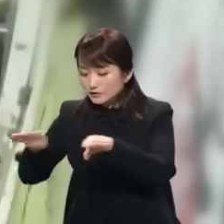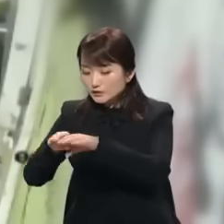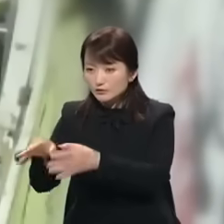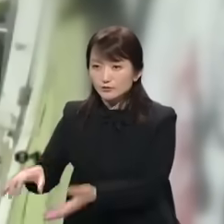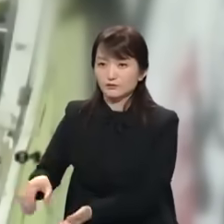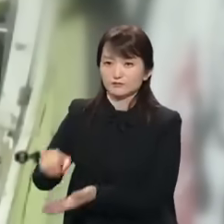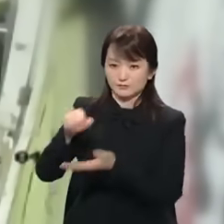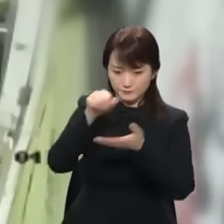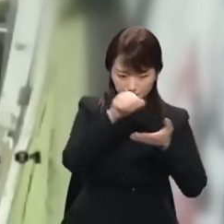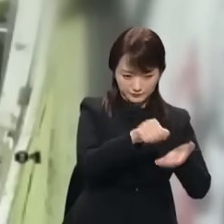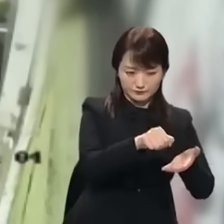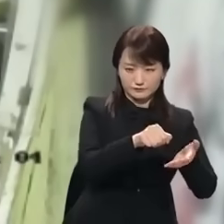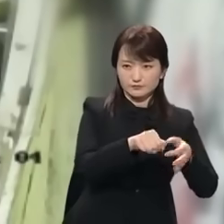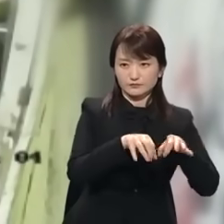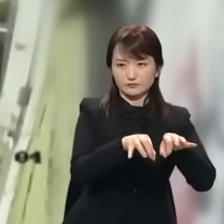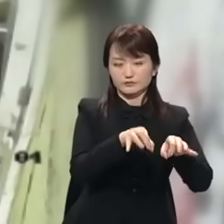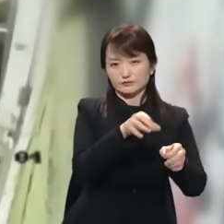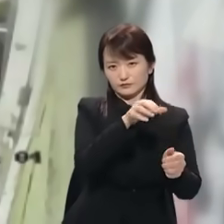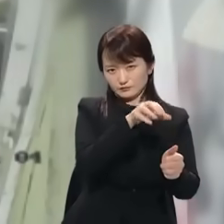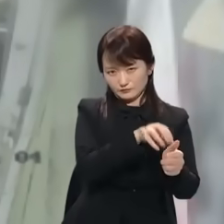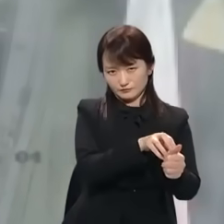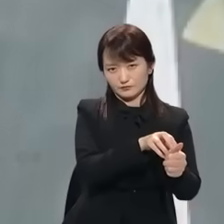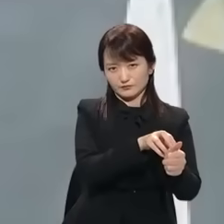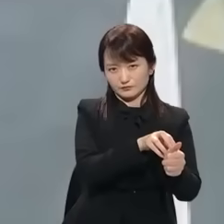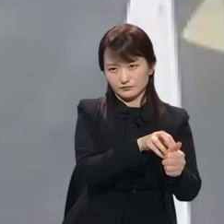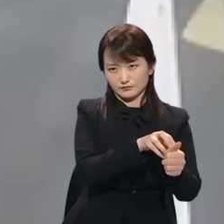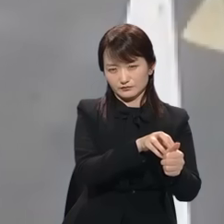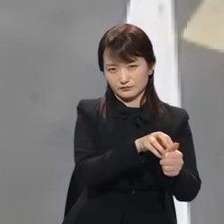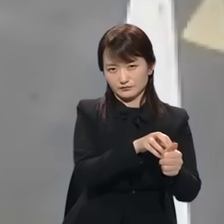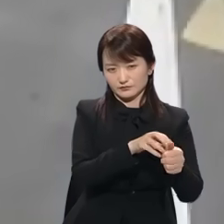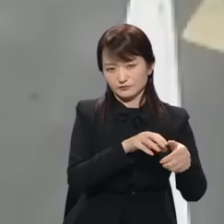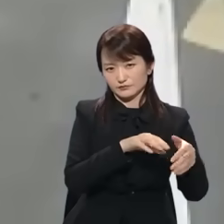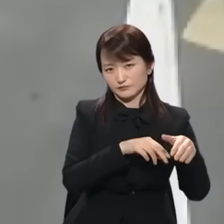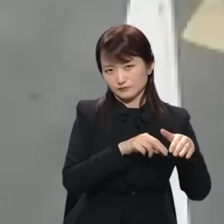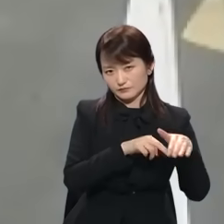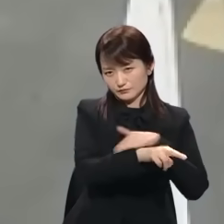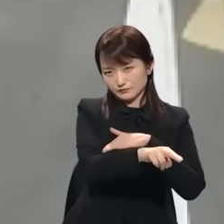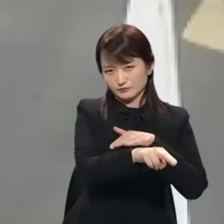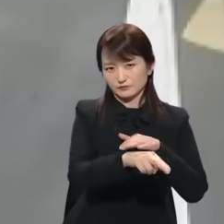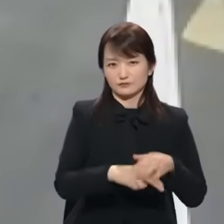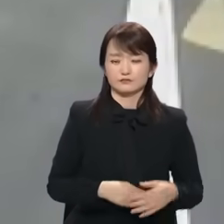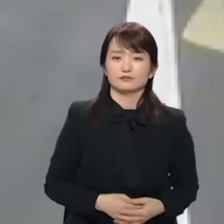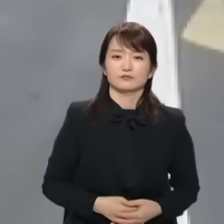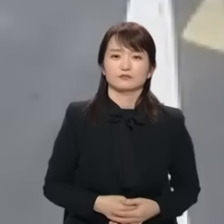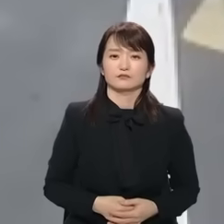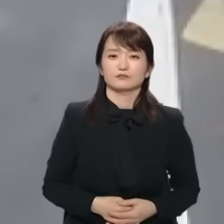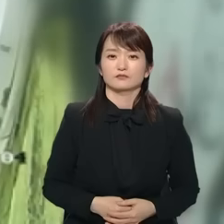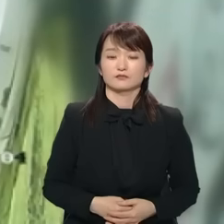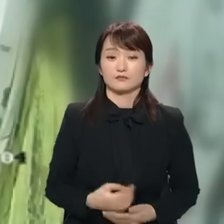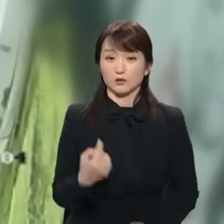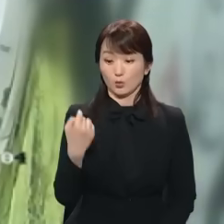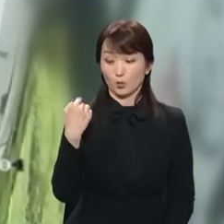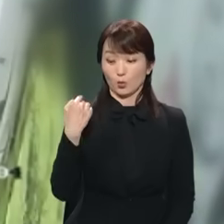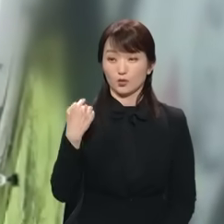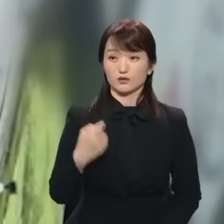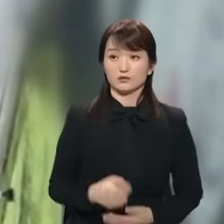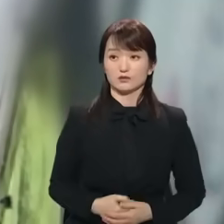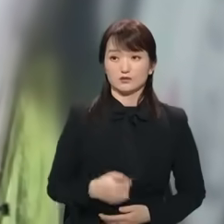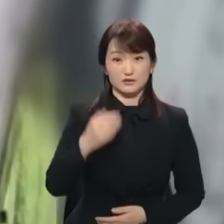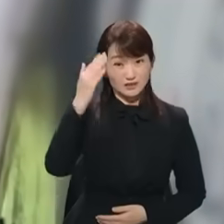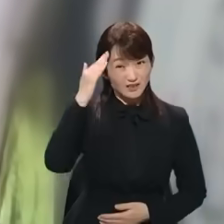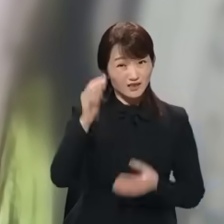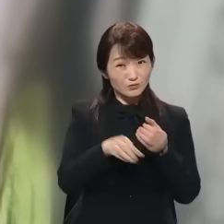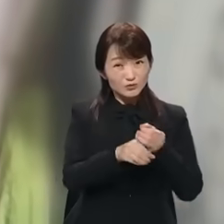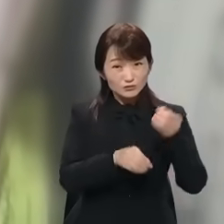오토바이에 저렇게 또 싣고 아 현장을 유유히 떠납니다 그림자 사라졌어요 그리고 바로 어제였습니다 검은